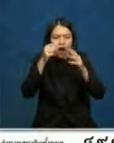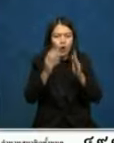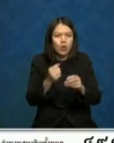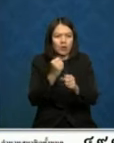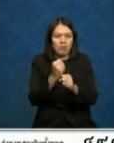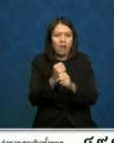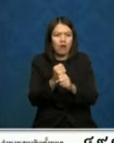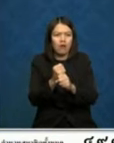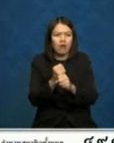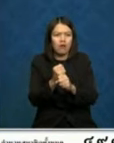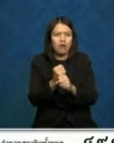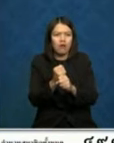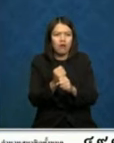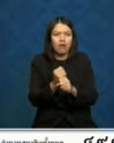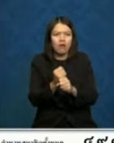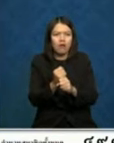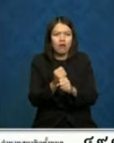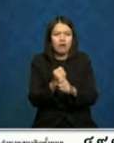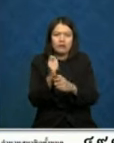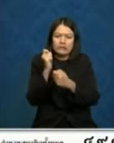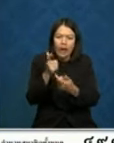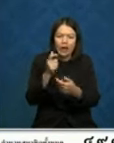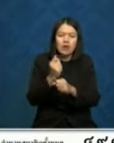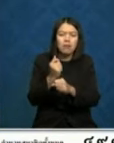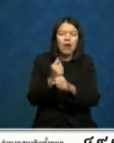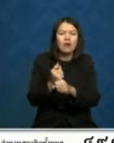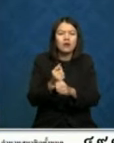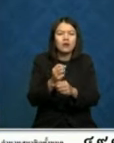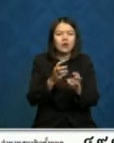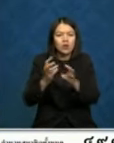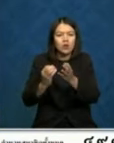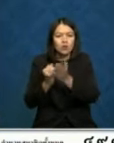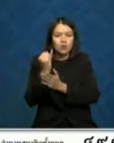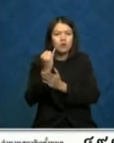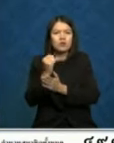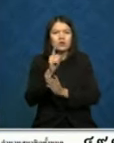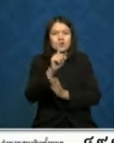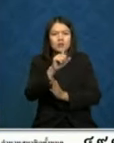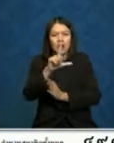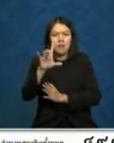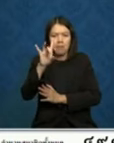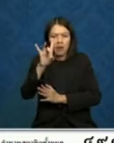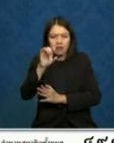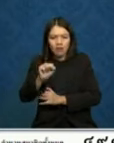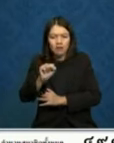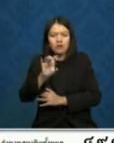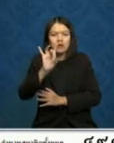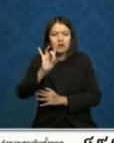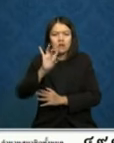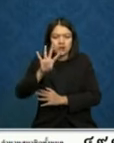างด้าวเข้าสู่ระบบจ้างงานที่ถูกต้องอีก